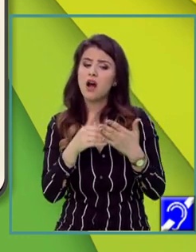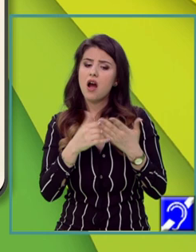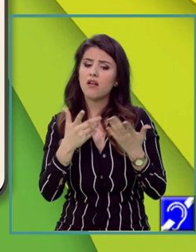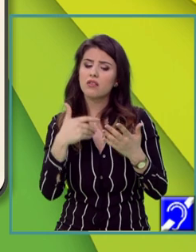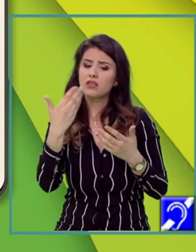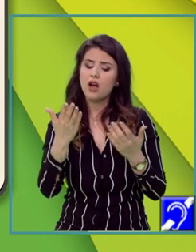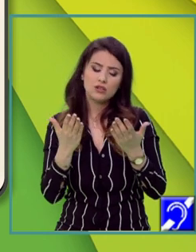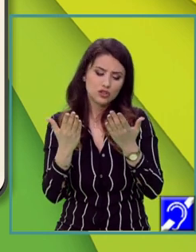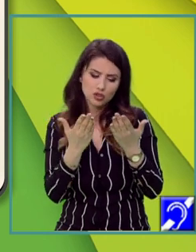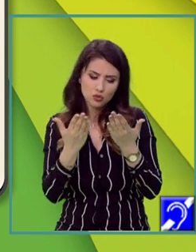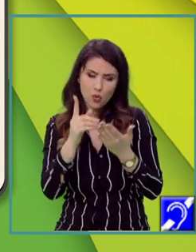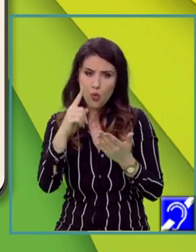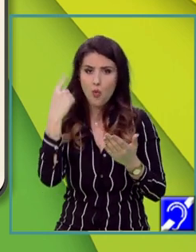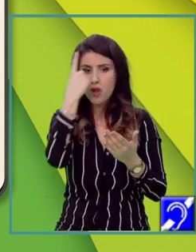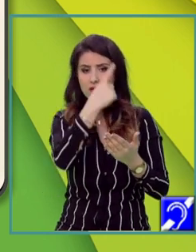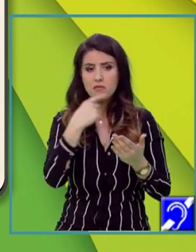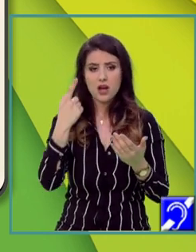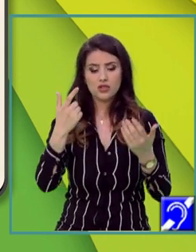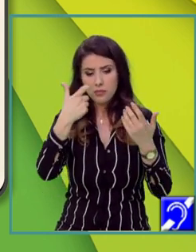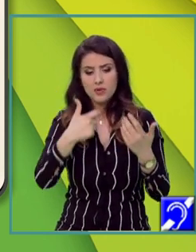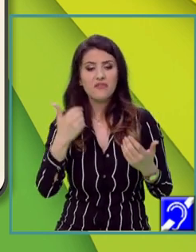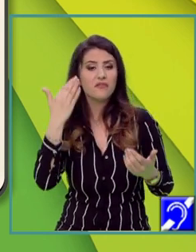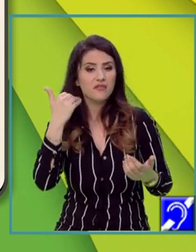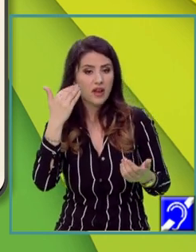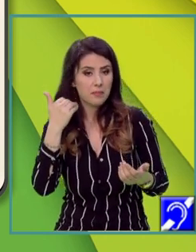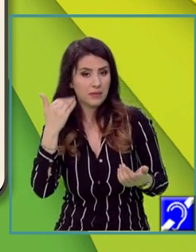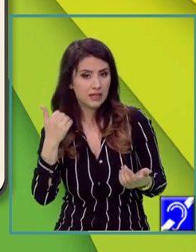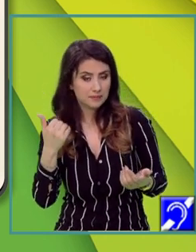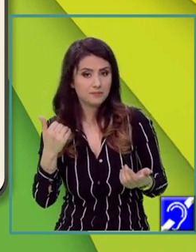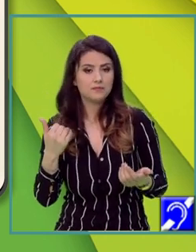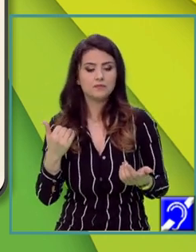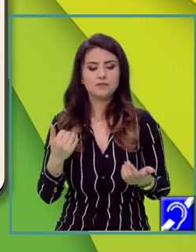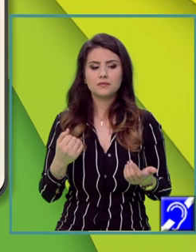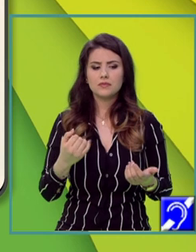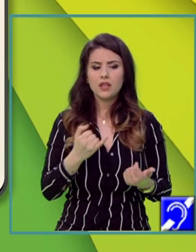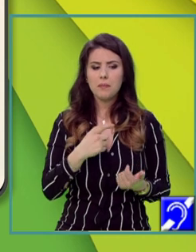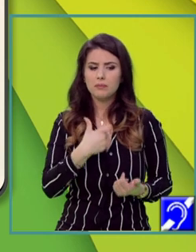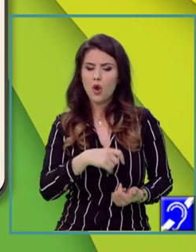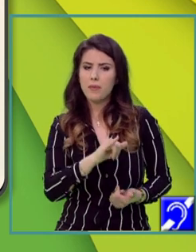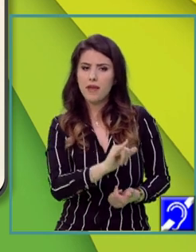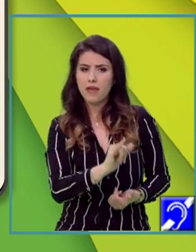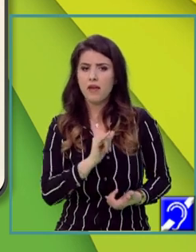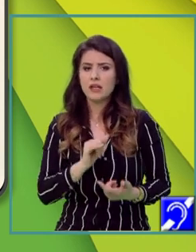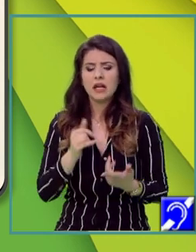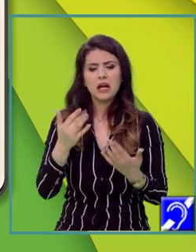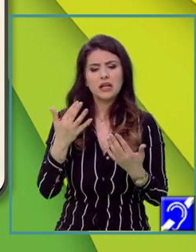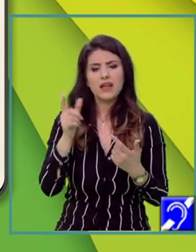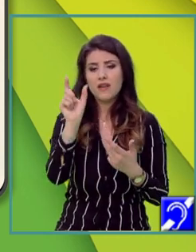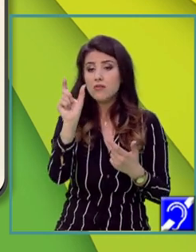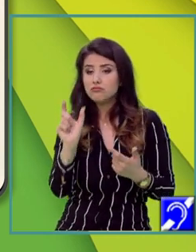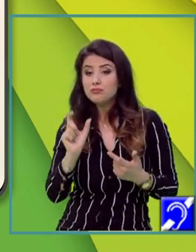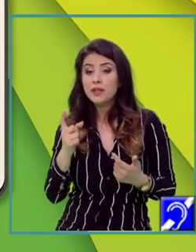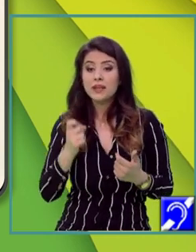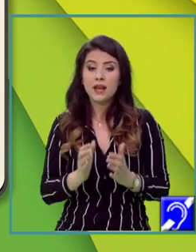o imagine a personajului feminin filtrată de propria perspectivă câteva scene din Roman scoate în